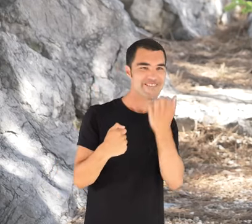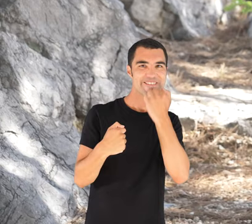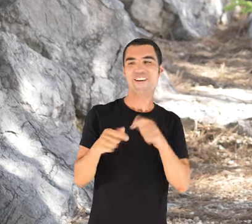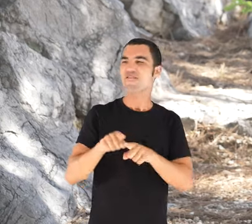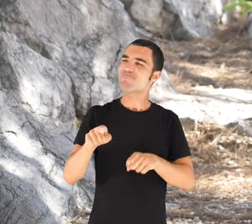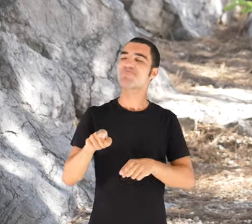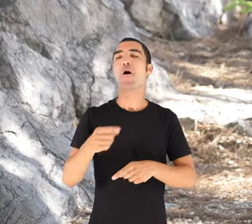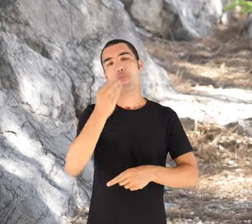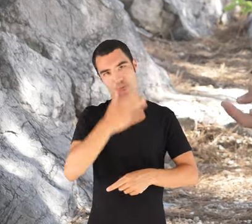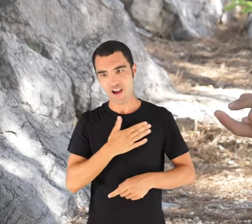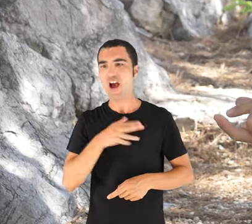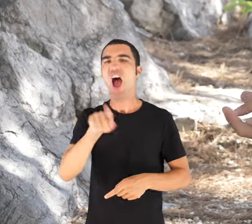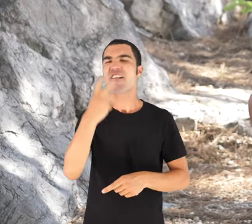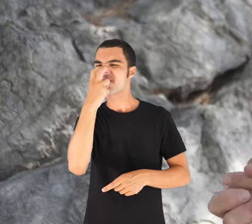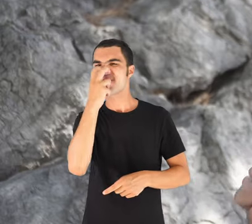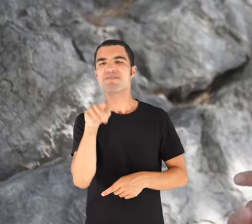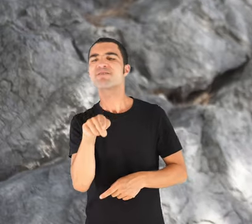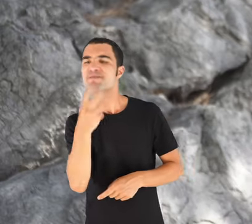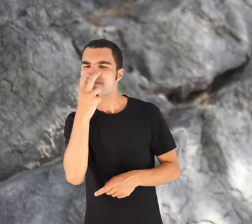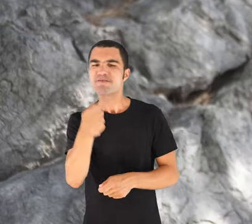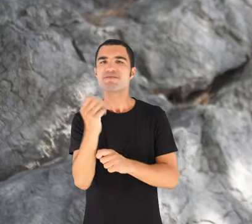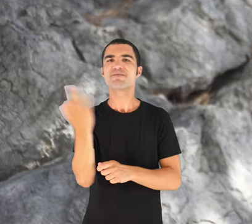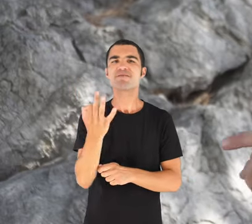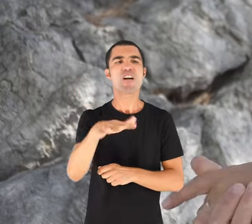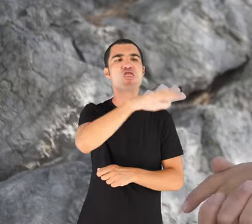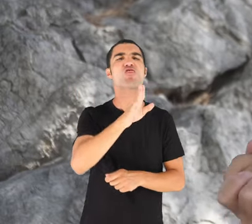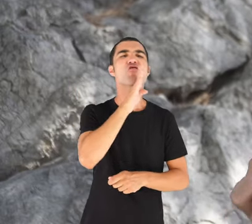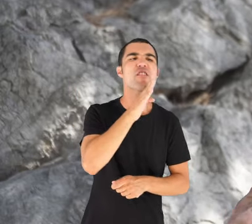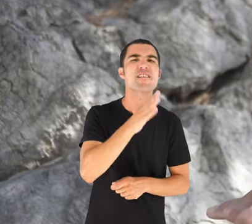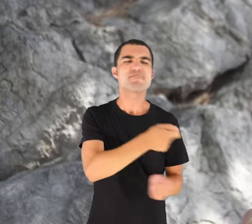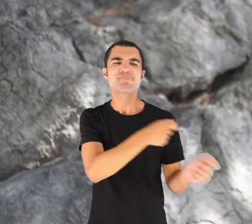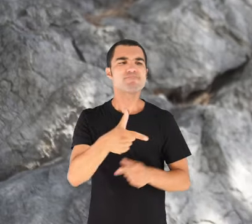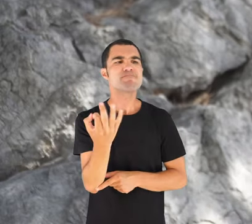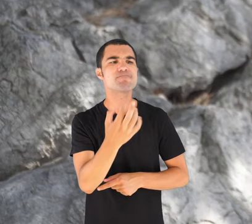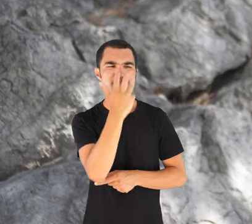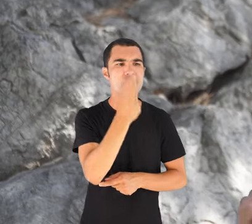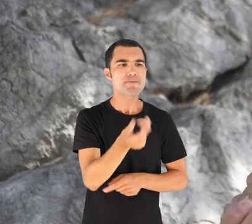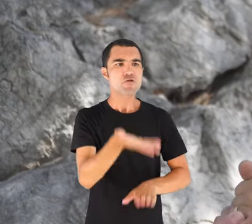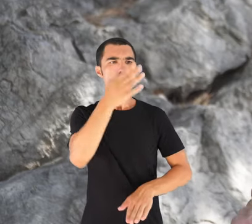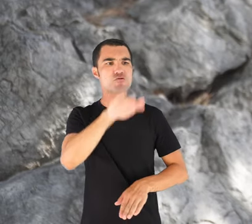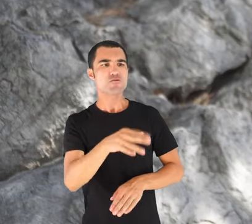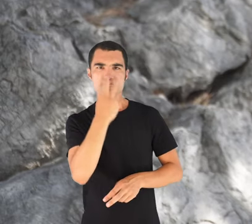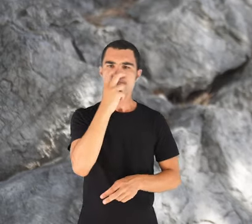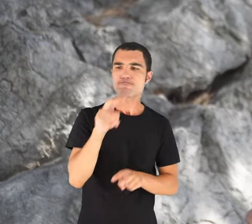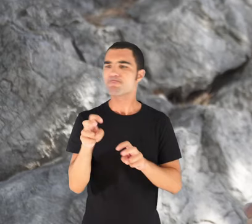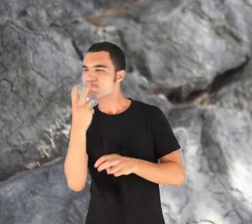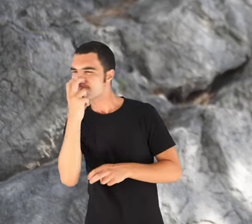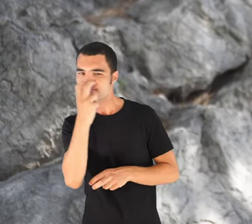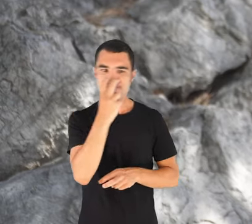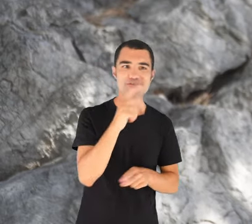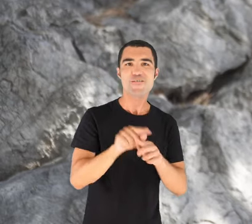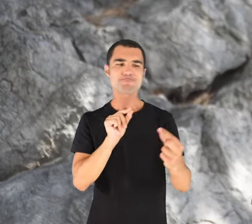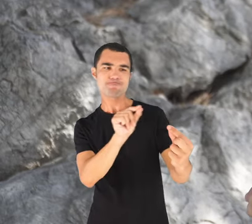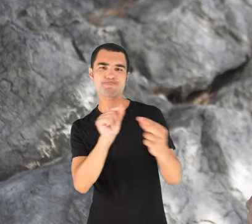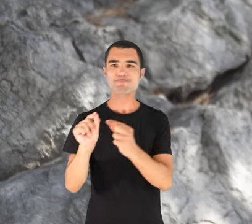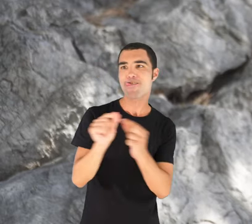per l'enveja sana, però sempre val la men que ha fet, men on ha acabat, men caduit, men espreu, men si... Clar,